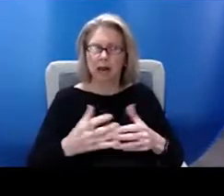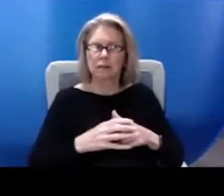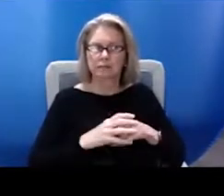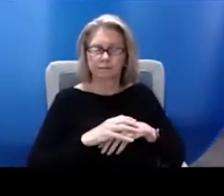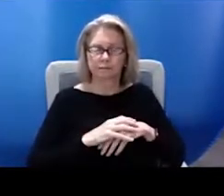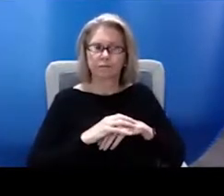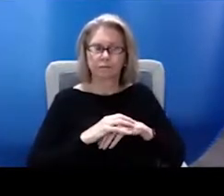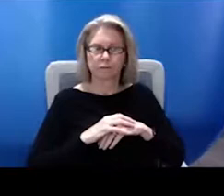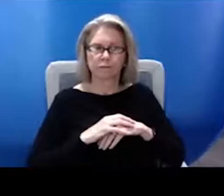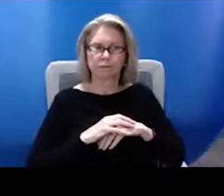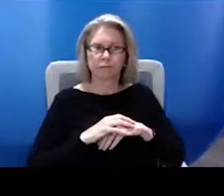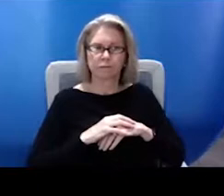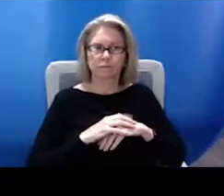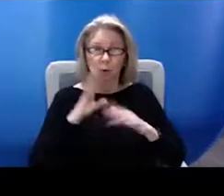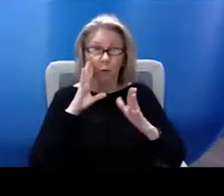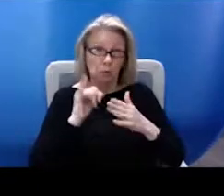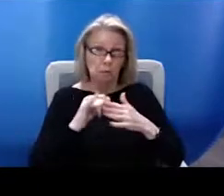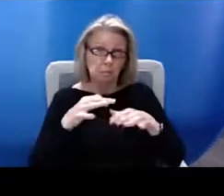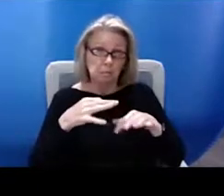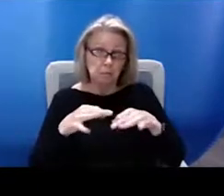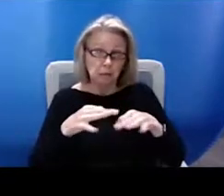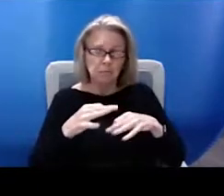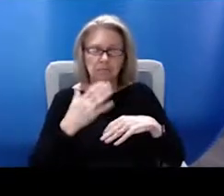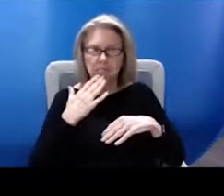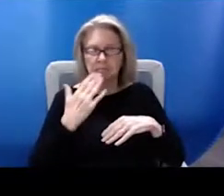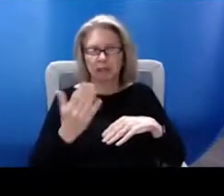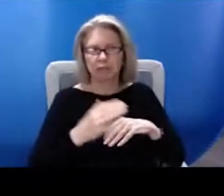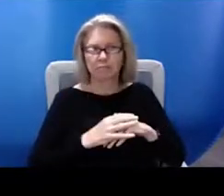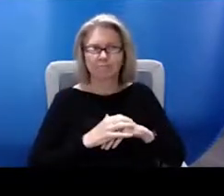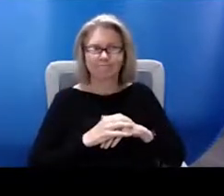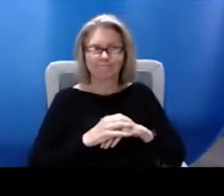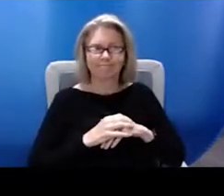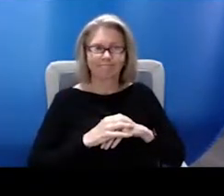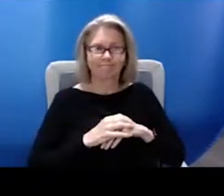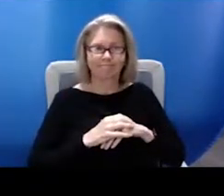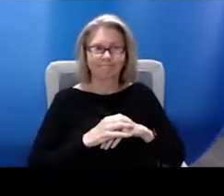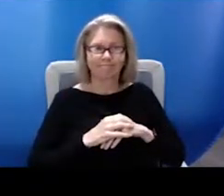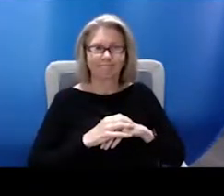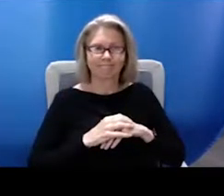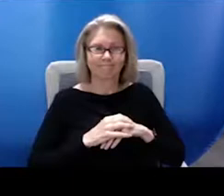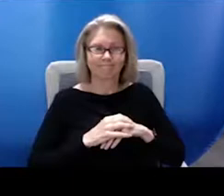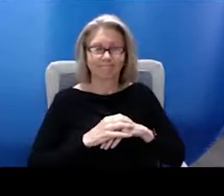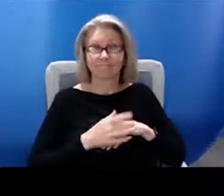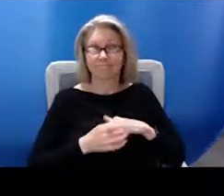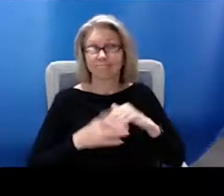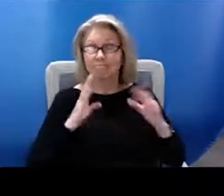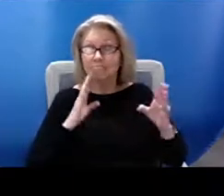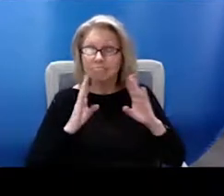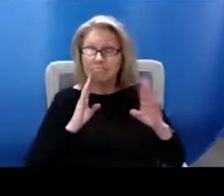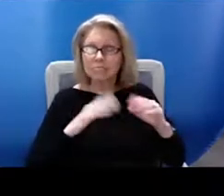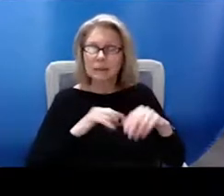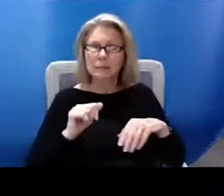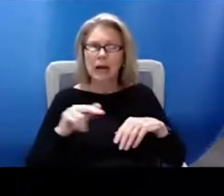dalam kolektif tersebut. Semoga jelas. Terima kasih. Yang kedua. Halo